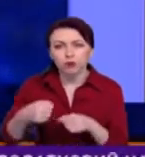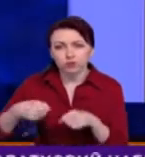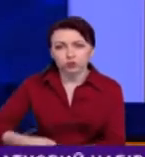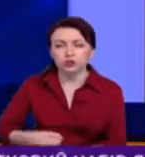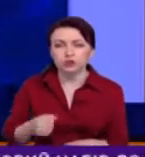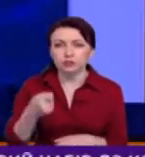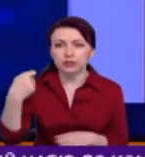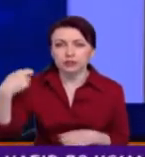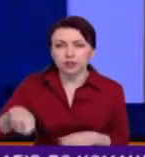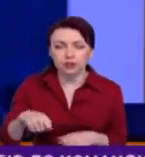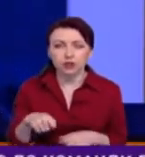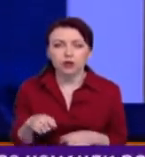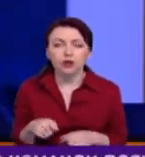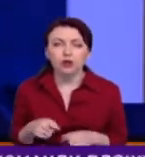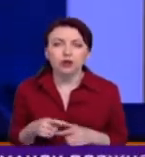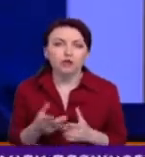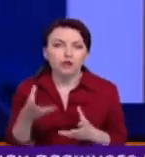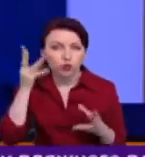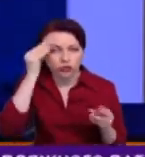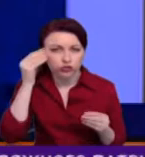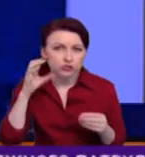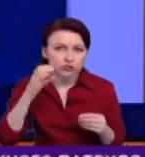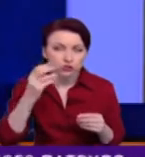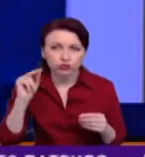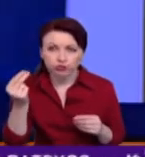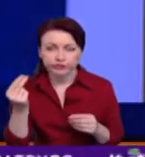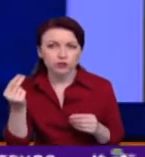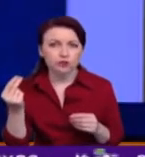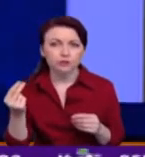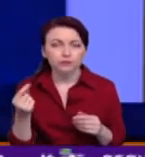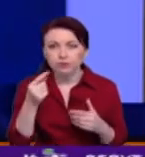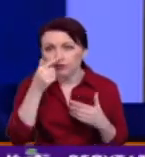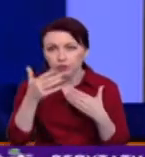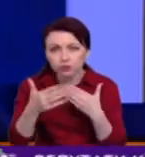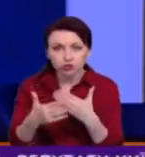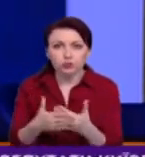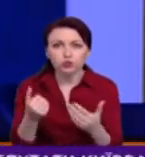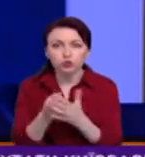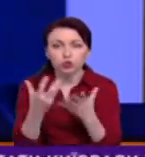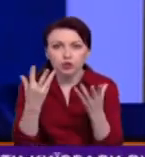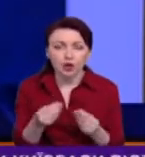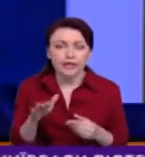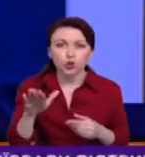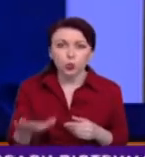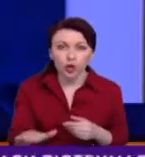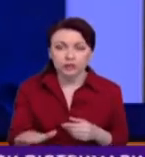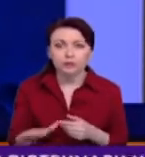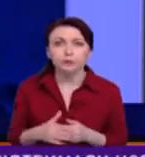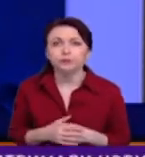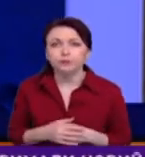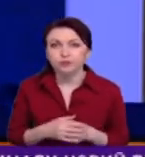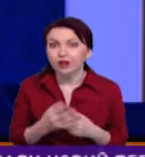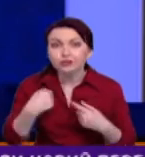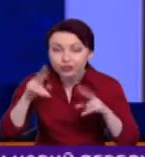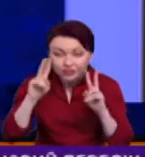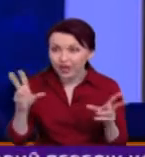враховуючи, що зараз вже там, середа, четвер, ми наближаємось до дня інаугурації. То ще ж не